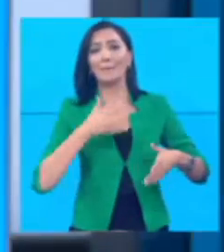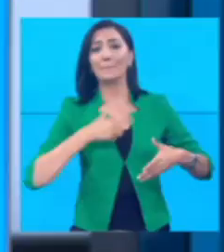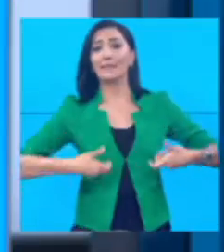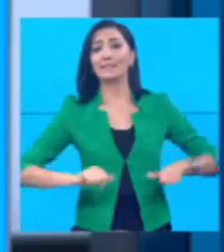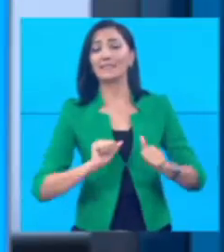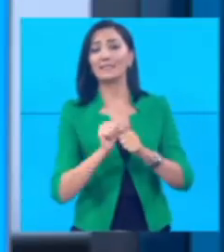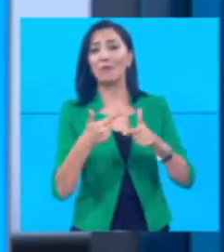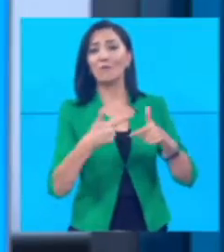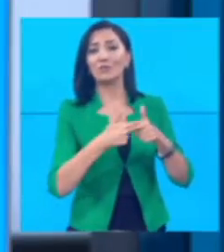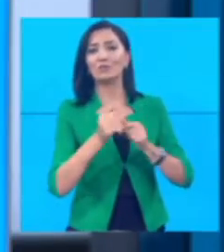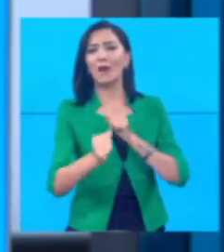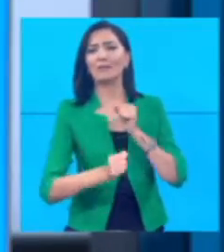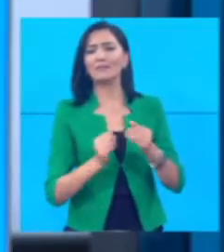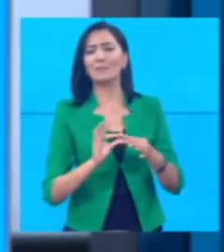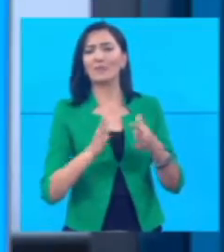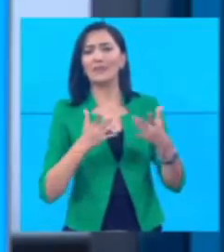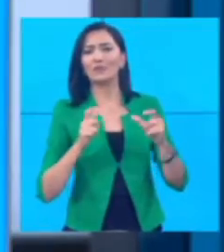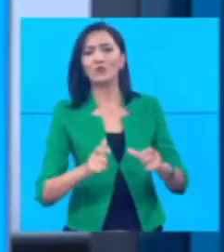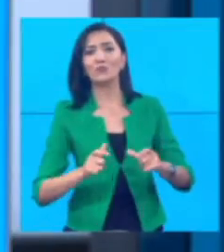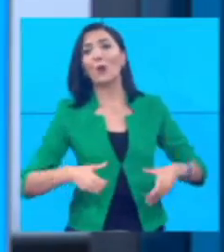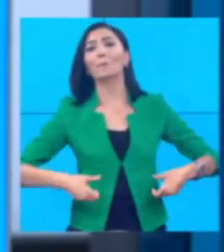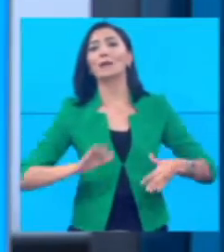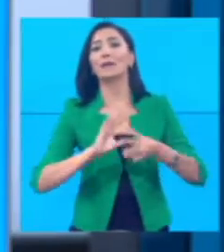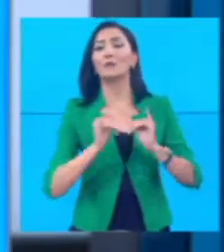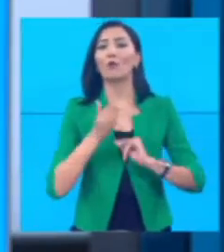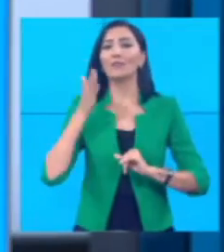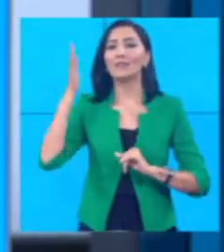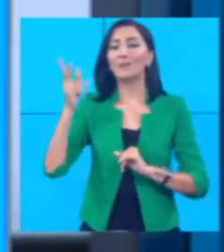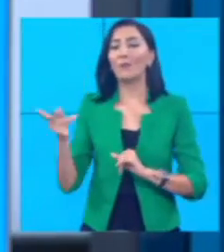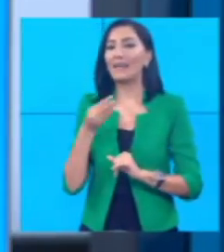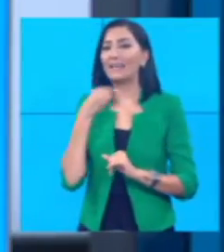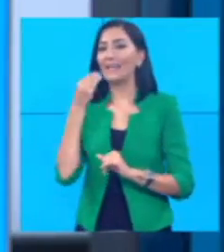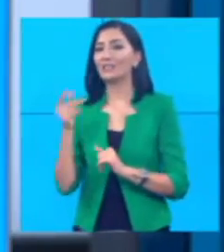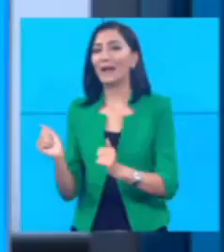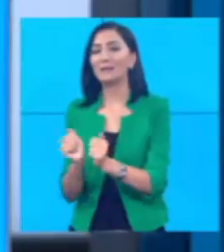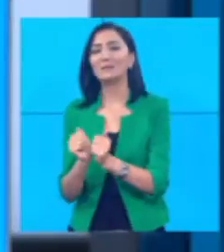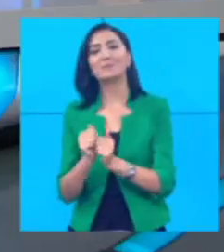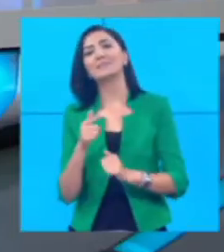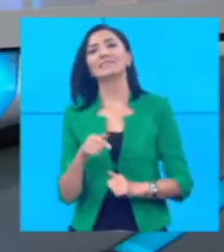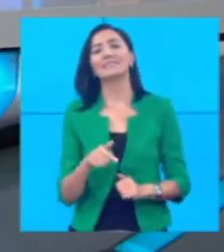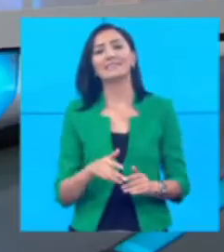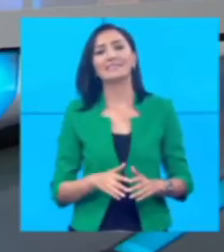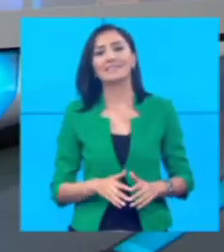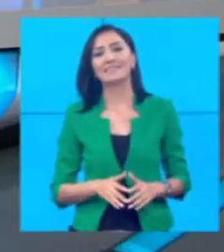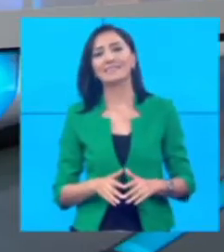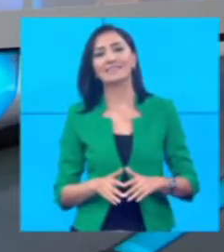Bedensel Engelliler Spor Federasyonu'nda atletizm ne durumda? Paralimpik oyunlarına gideceğiz böyle pırıl pırıl gençlerle birlikte.